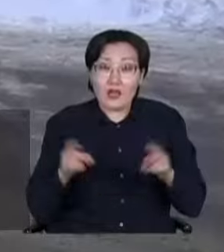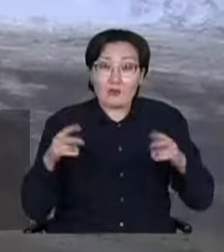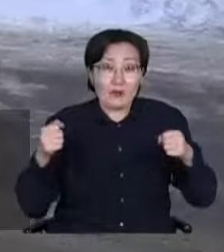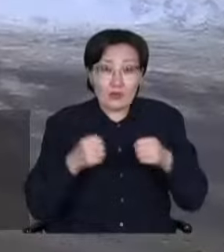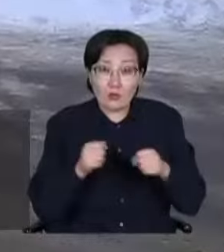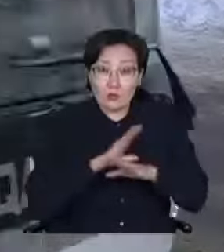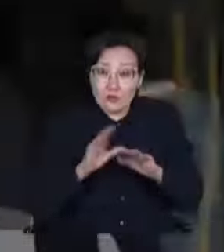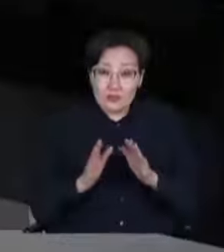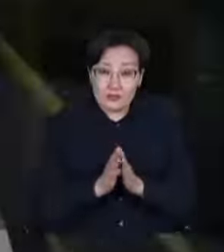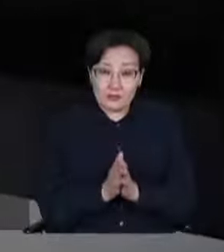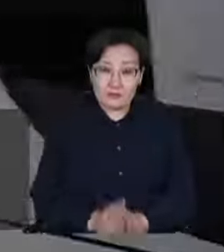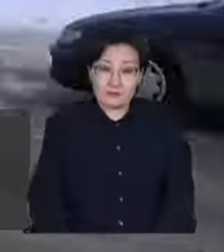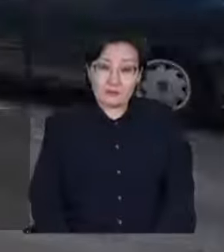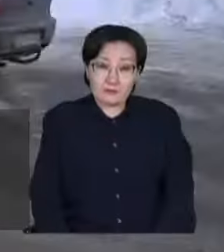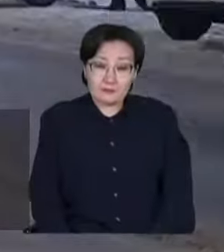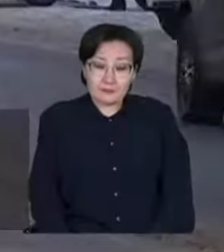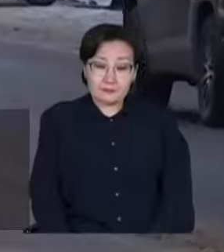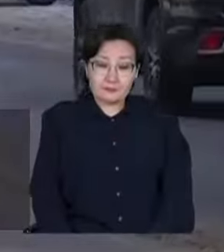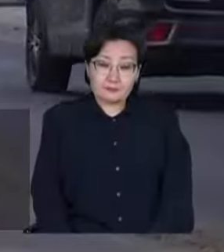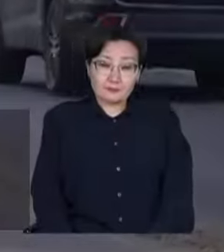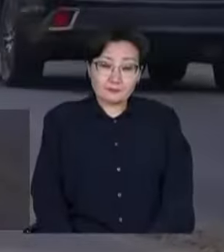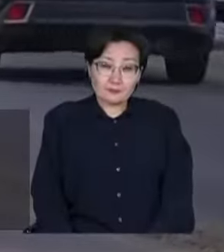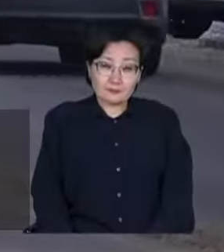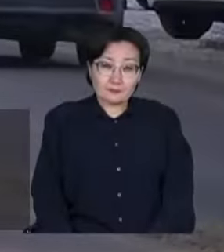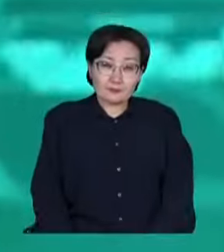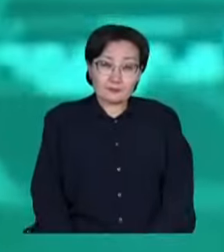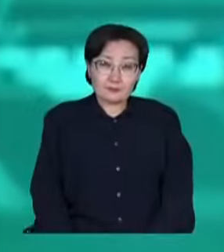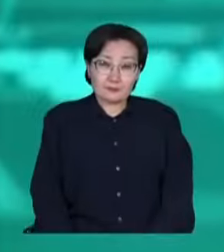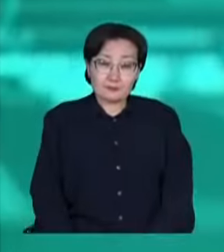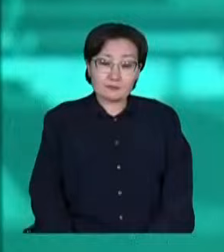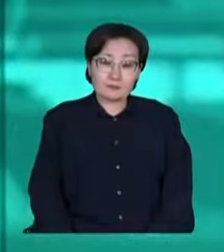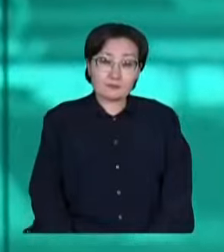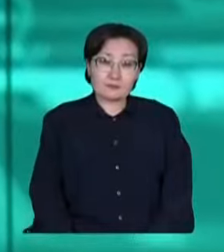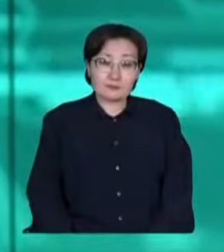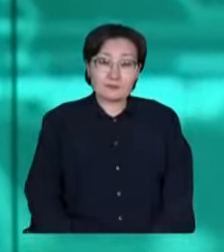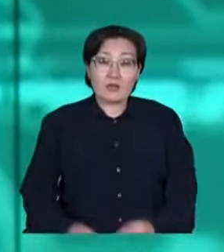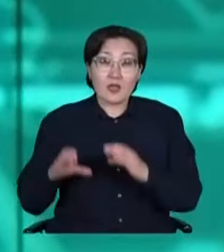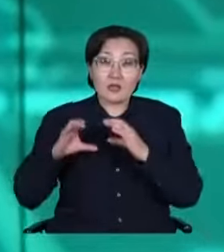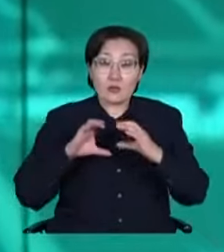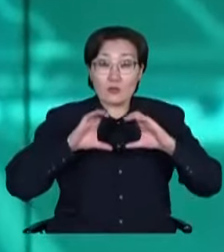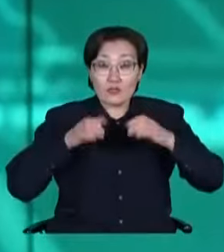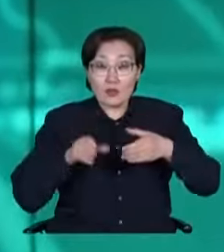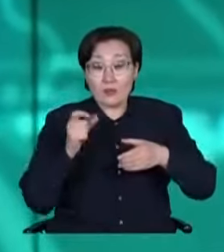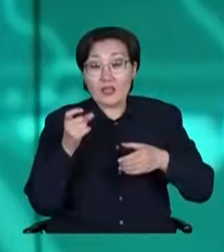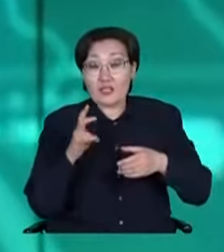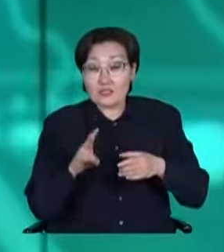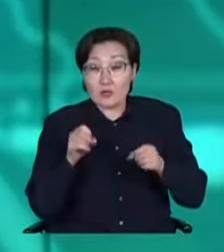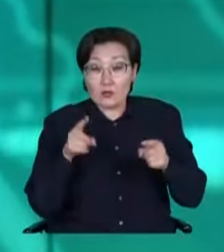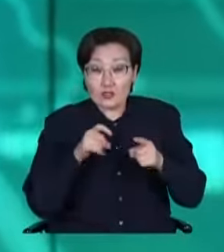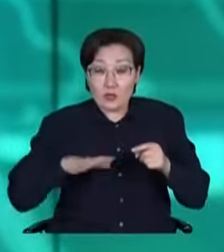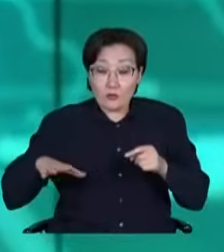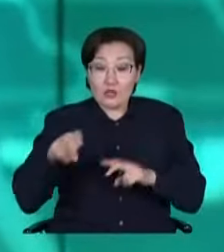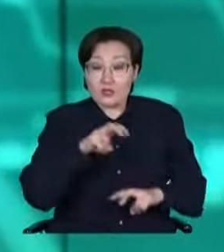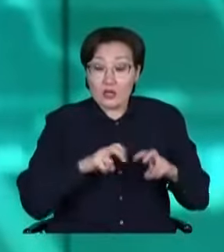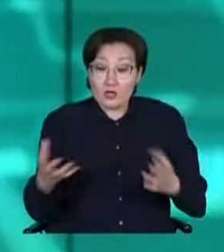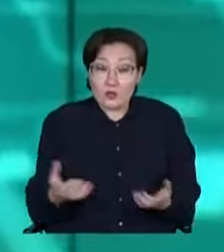Мақсат Бисенаев, Айнар Рақышева, Алматы телеарнасы, Қарағанды облысынан. Автобус құлап кеткен Майқайың Алтын аумағында